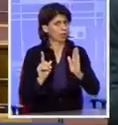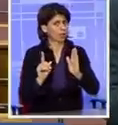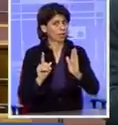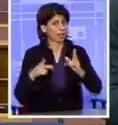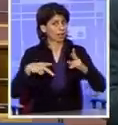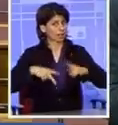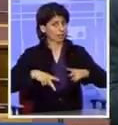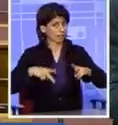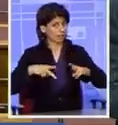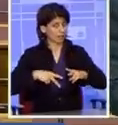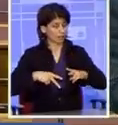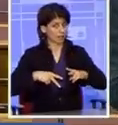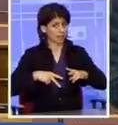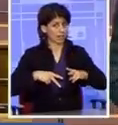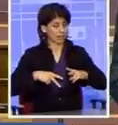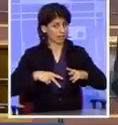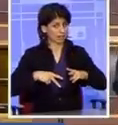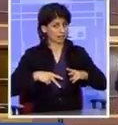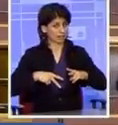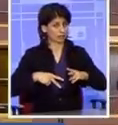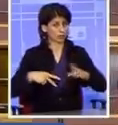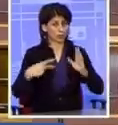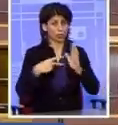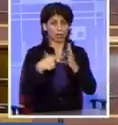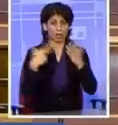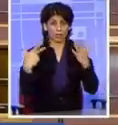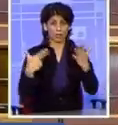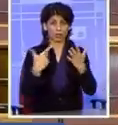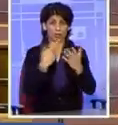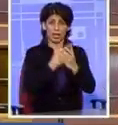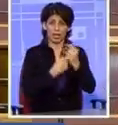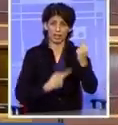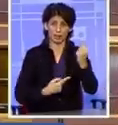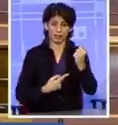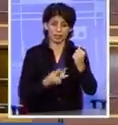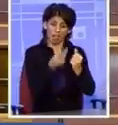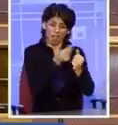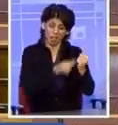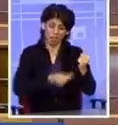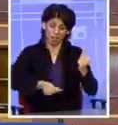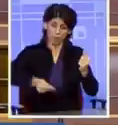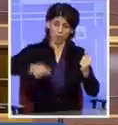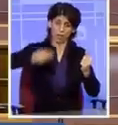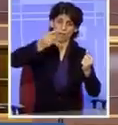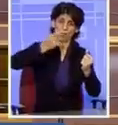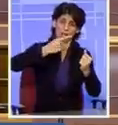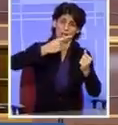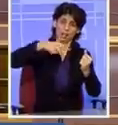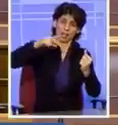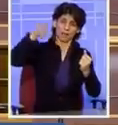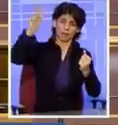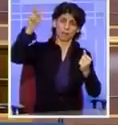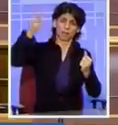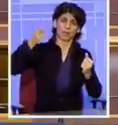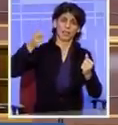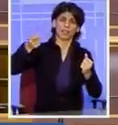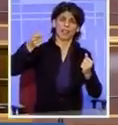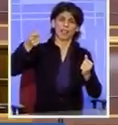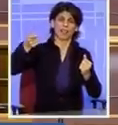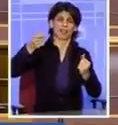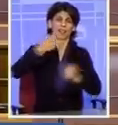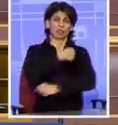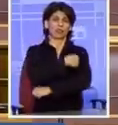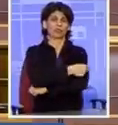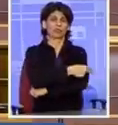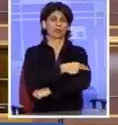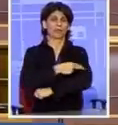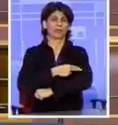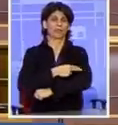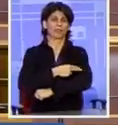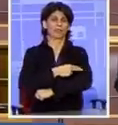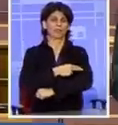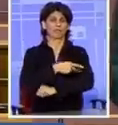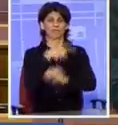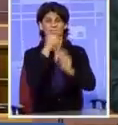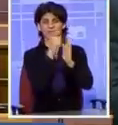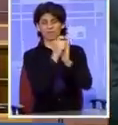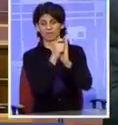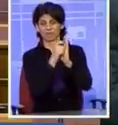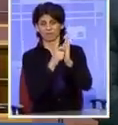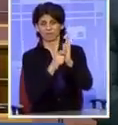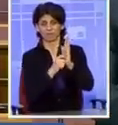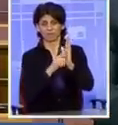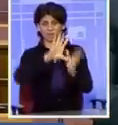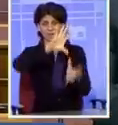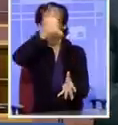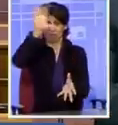φούσκωσε τα ελλείμματα του 2008 και του 2009 με τα χρέη των νοσοκομείων, καταγράφοντας